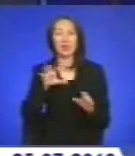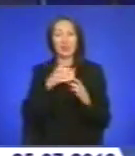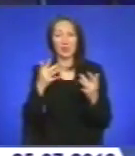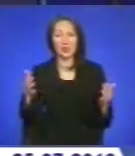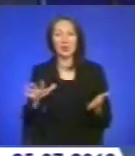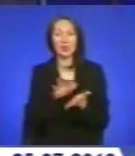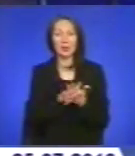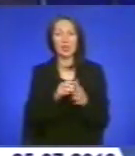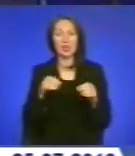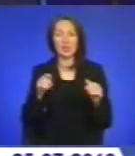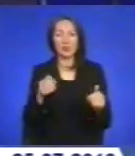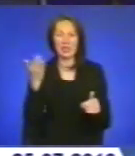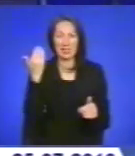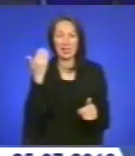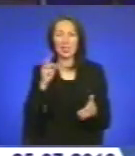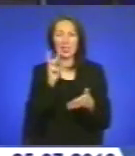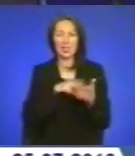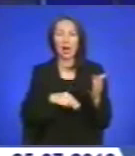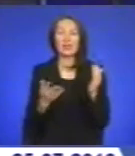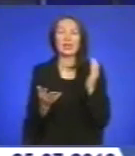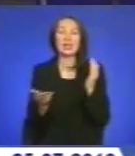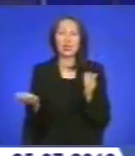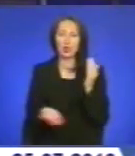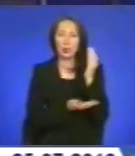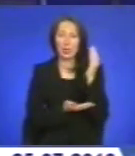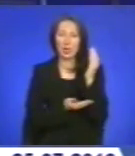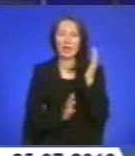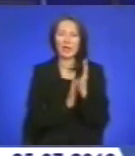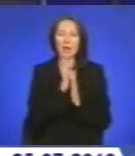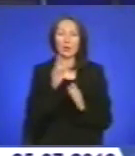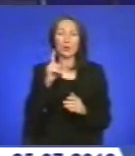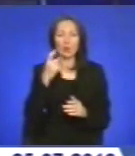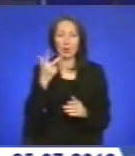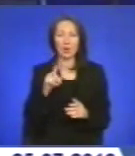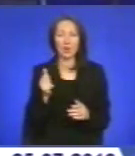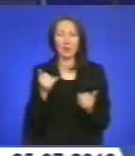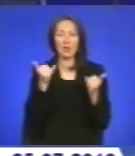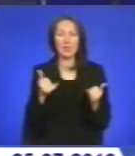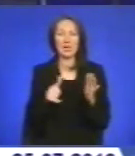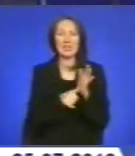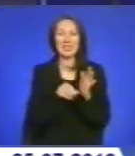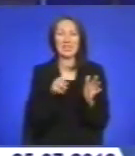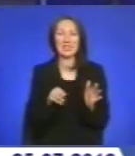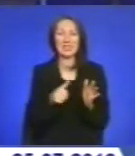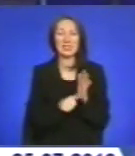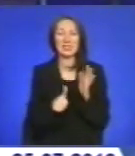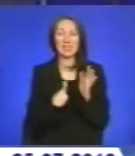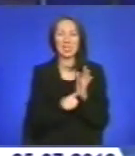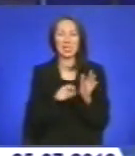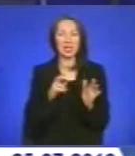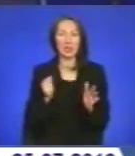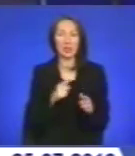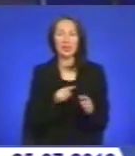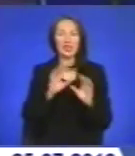максимальний штраф за незаконно зрубане дерево становив 1103 гривні, то тепер 6066 гривень. За